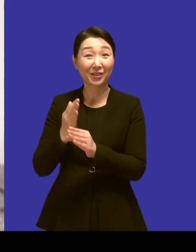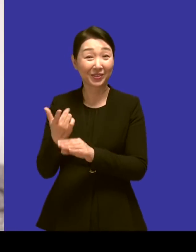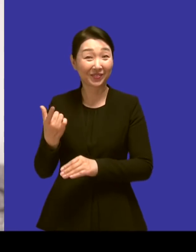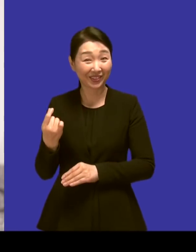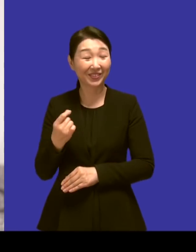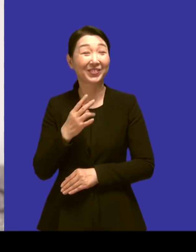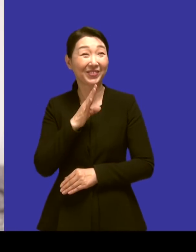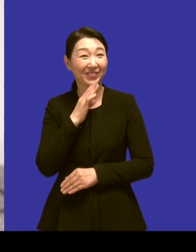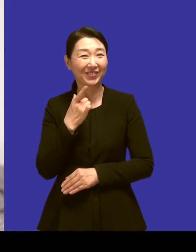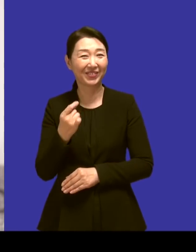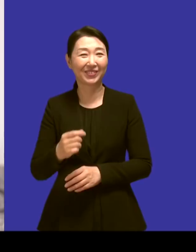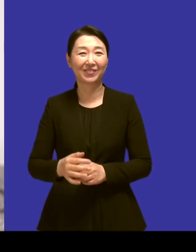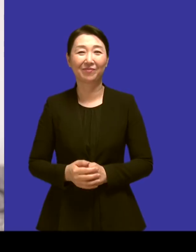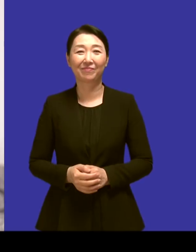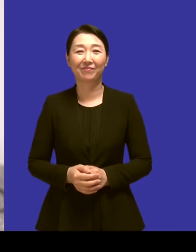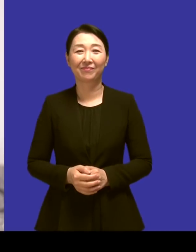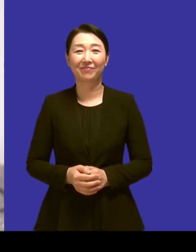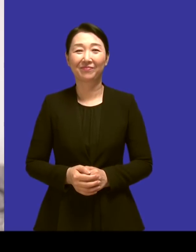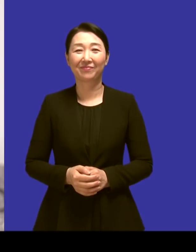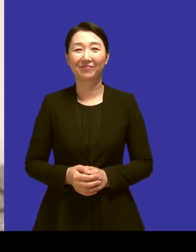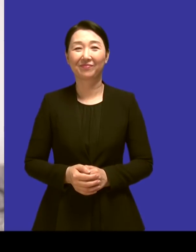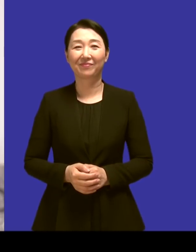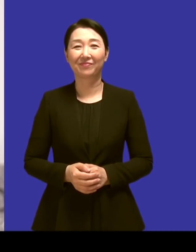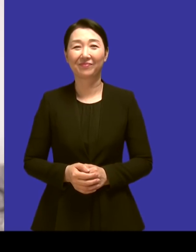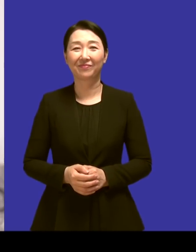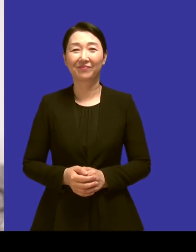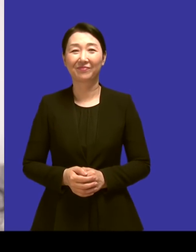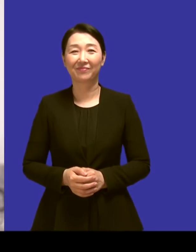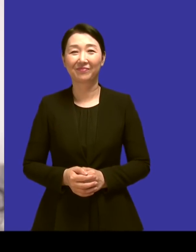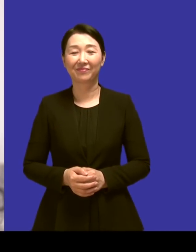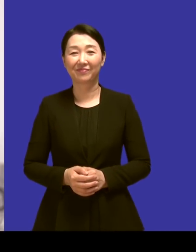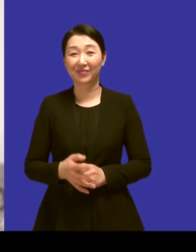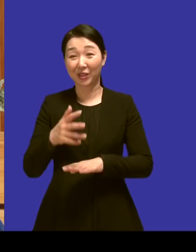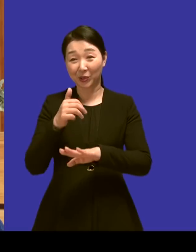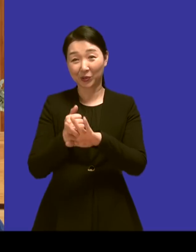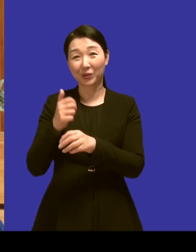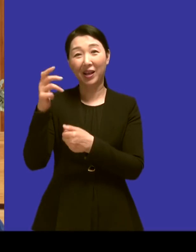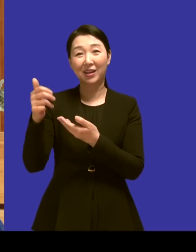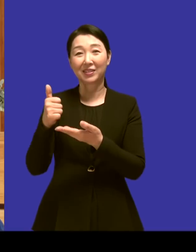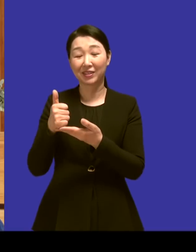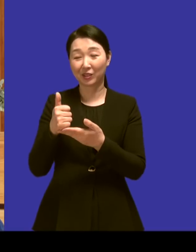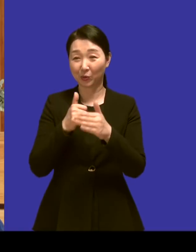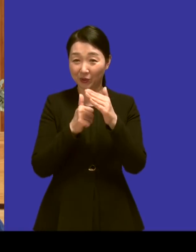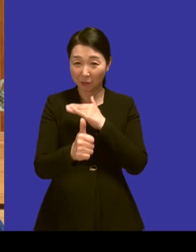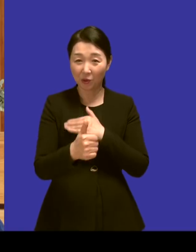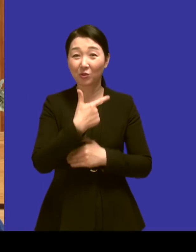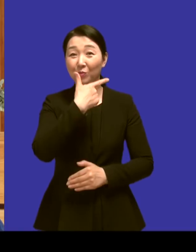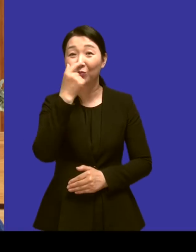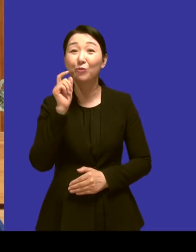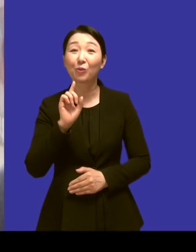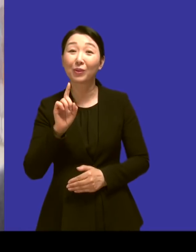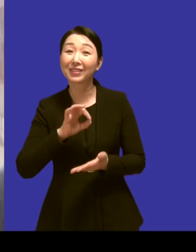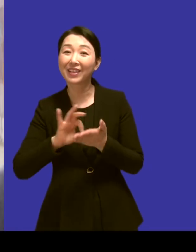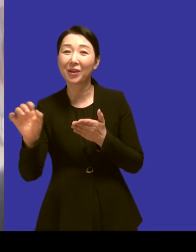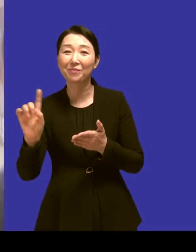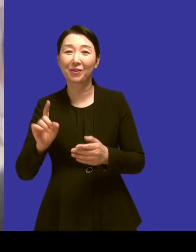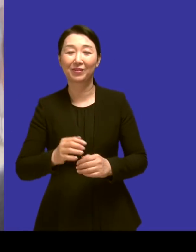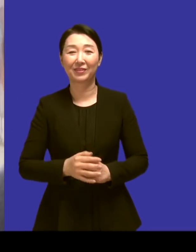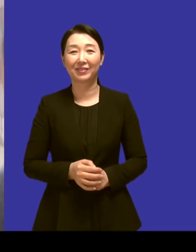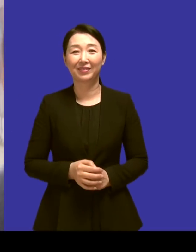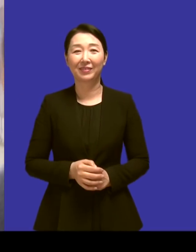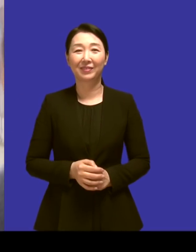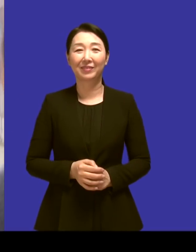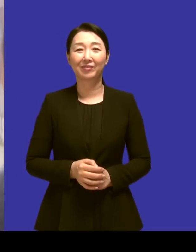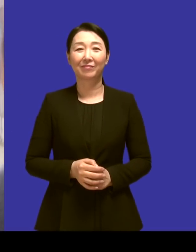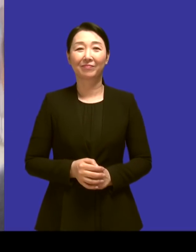네. 그죠? 그렇다고 저는 생각해요. 예. 결국 하나님께서 우리 대표님의 결핍을 어떻게 사용하신 것 같아요?